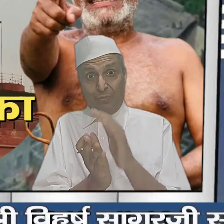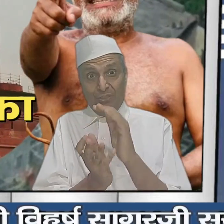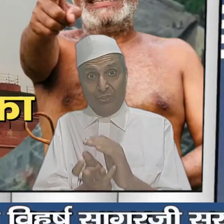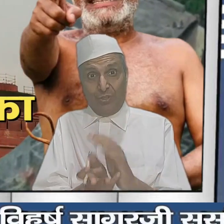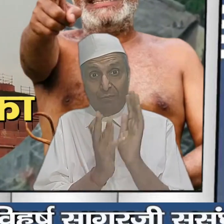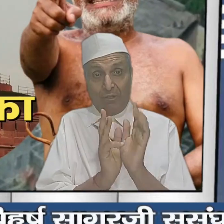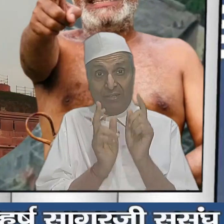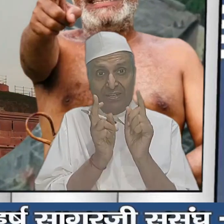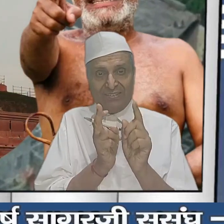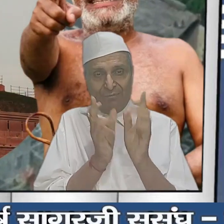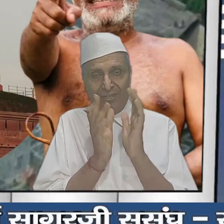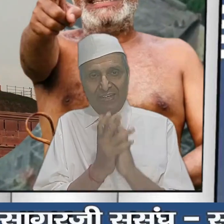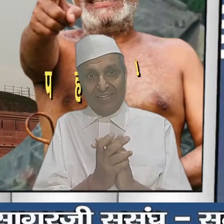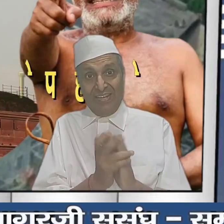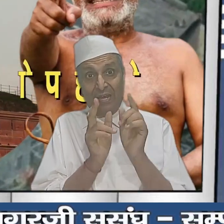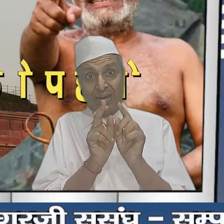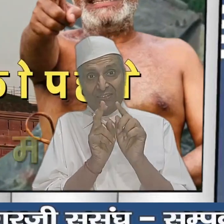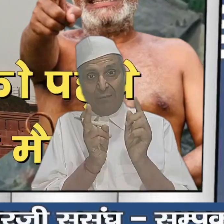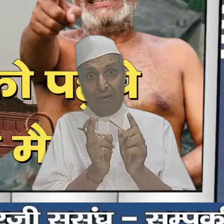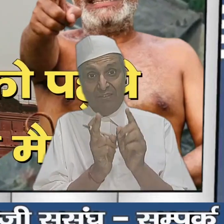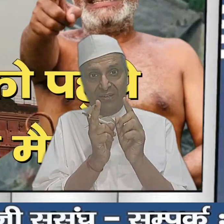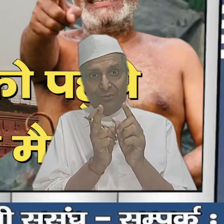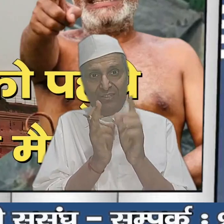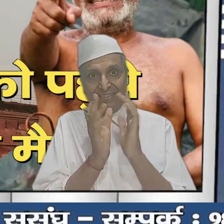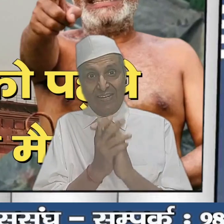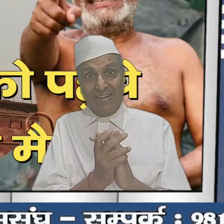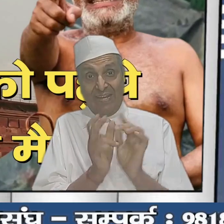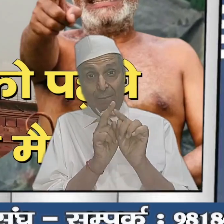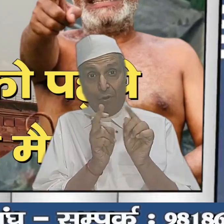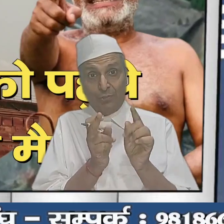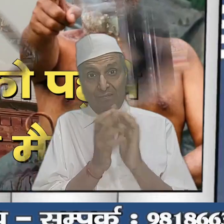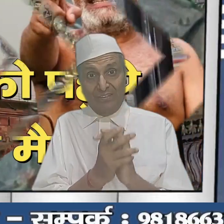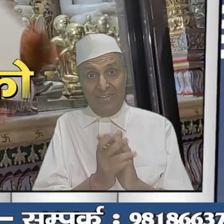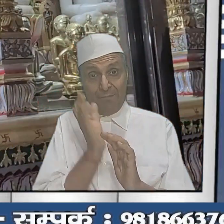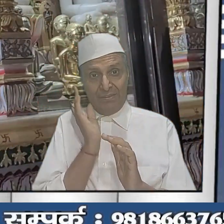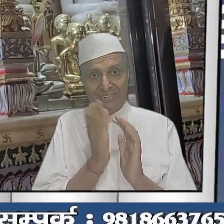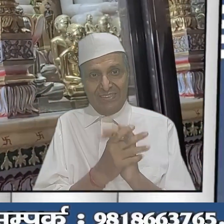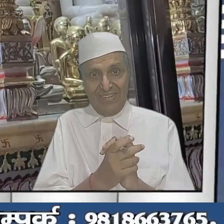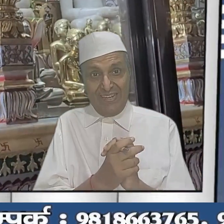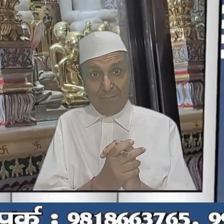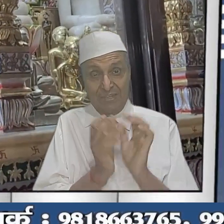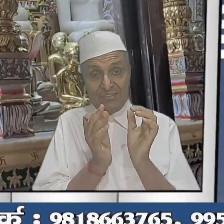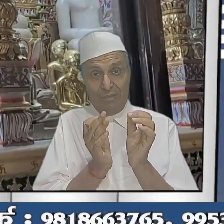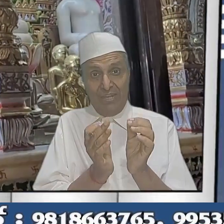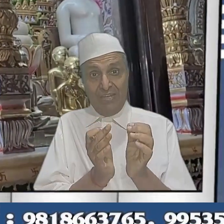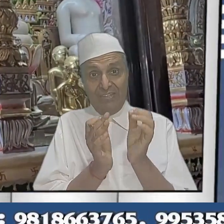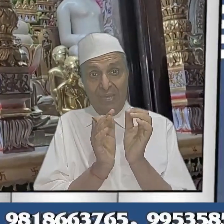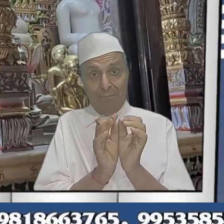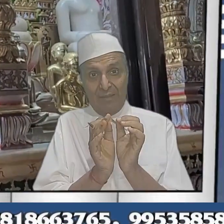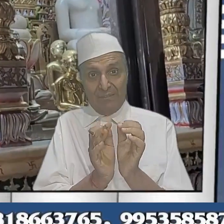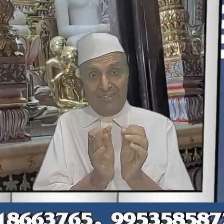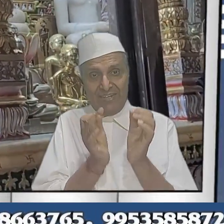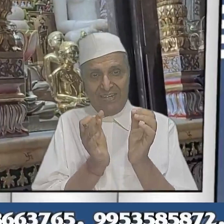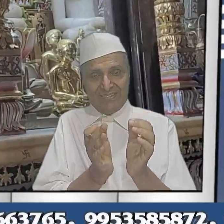भी उसको भी, छोटे को भी बड़े को भी, सबको लेकर आइएगा। आज का पावन दिन कुछ इसी तरह कह रहा है, बहुत पावन दिन है। दृश्य देख रहे हैं आप इस समय,